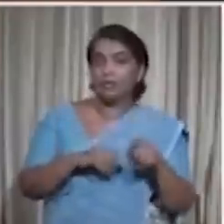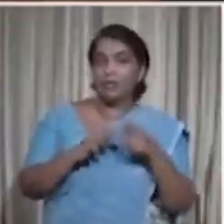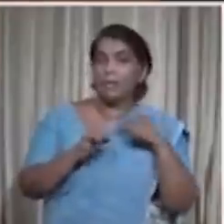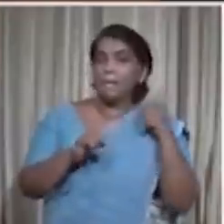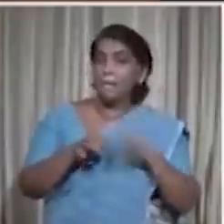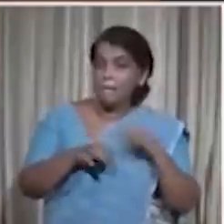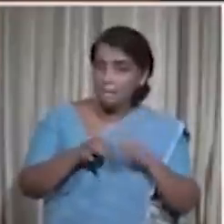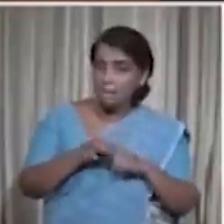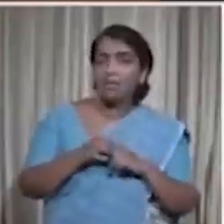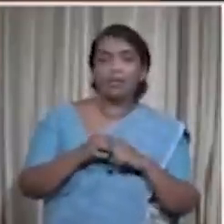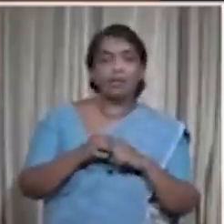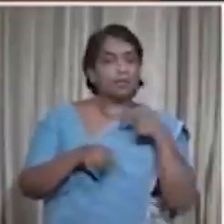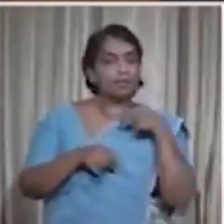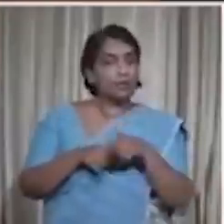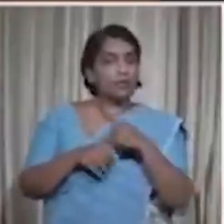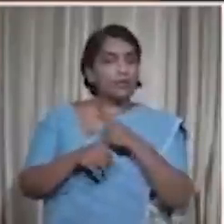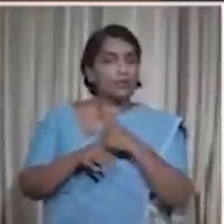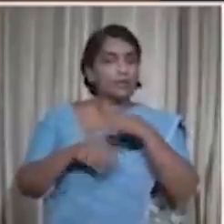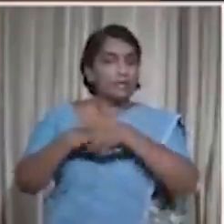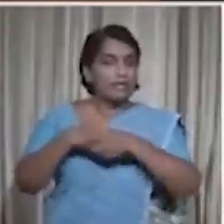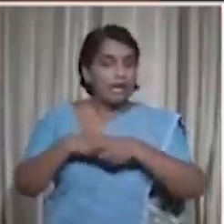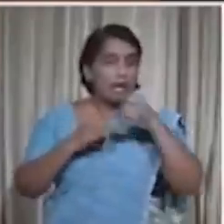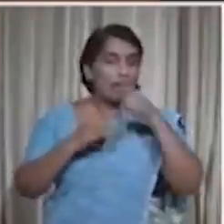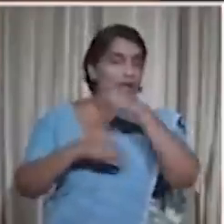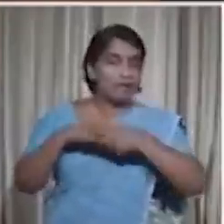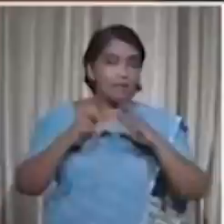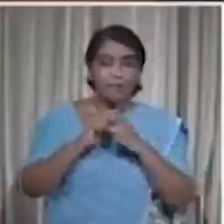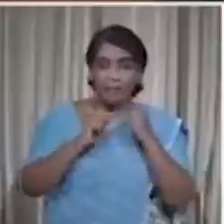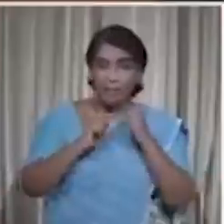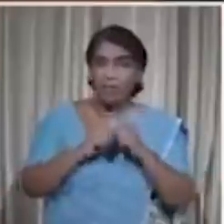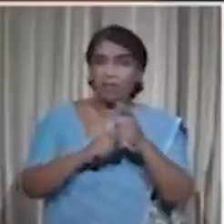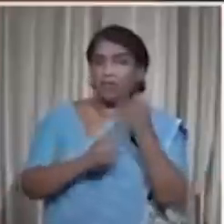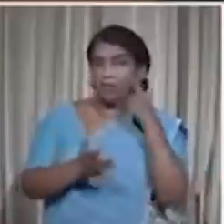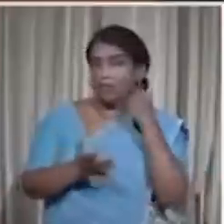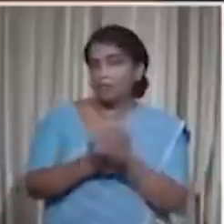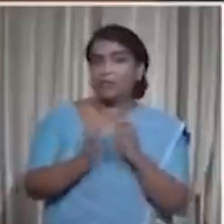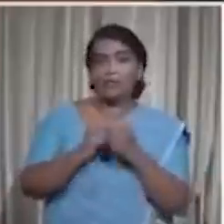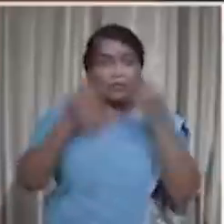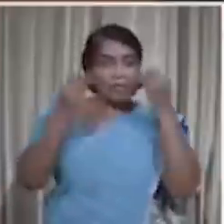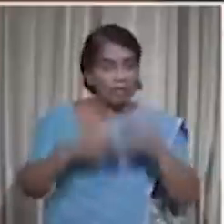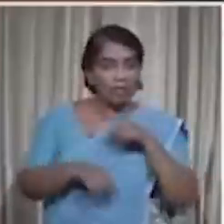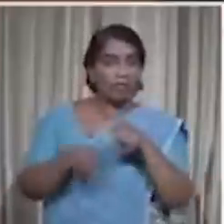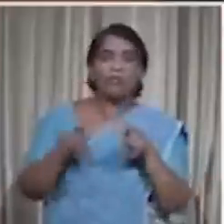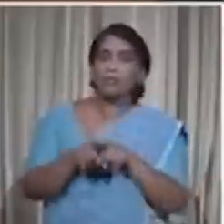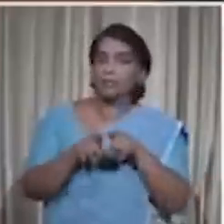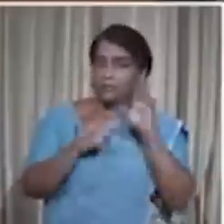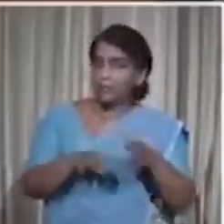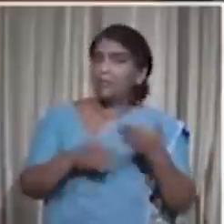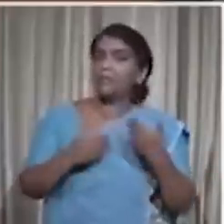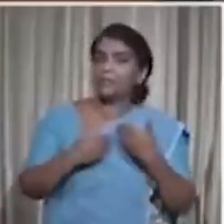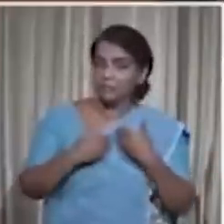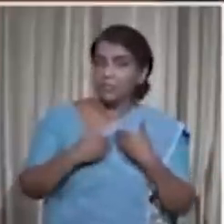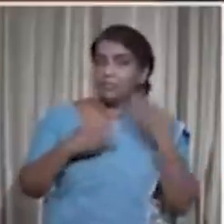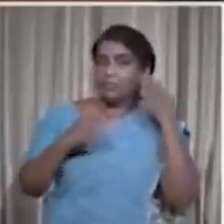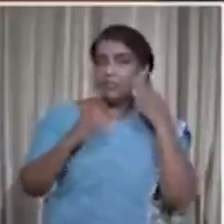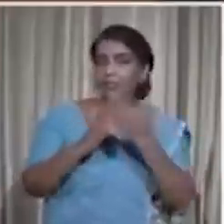ஜாதிவாதை இன்றைய இனவாதத்தை மிக மேலாக செய்து பொருளாதார ரீதியாக எதையுமே நாங்கள் செய்யாமல் இக்கட்டிலே மாட்டியிருக்கிறோம். எனவே தயவு செய்து